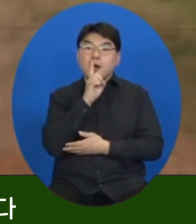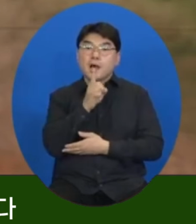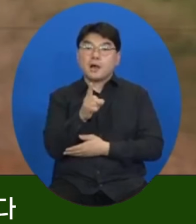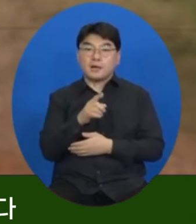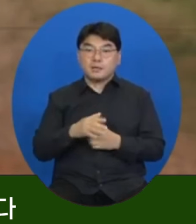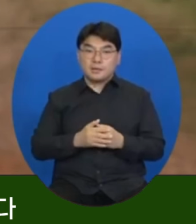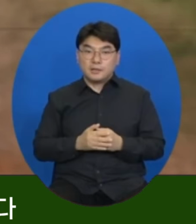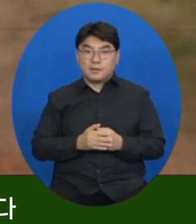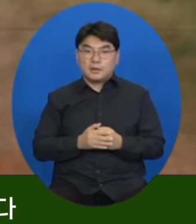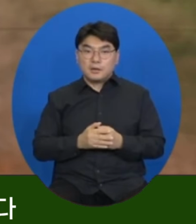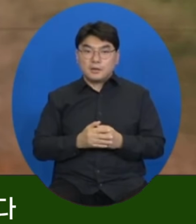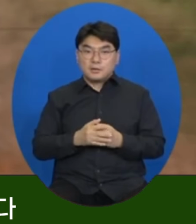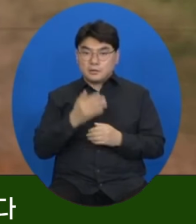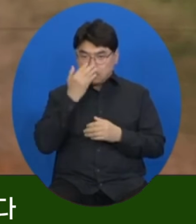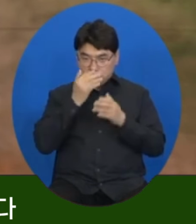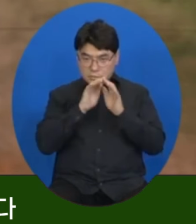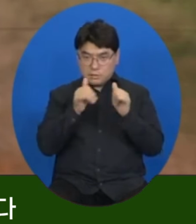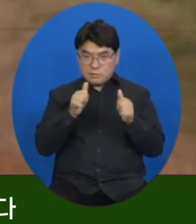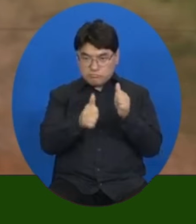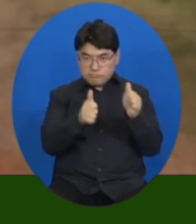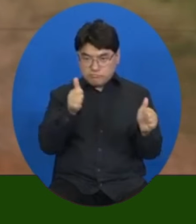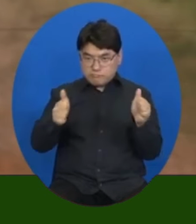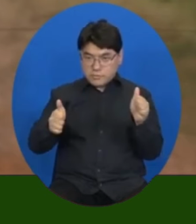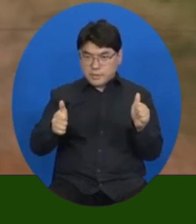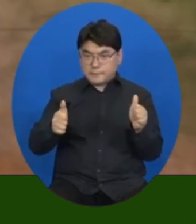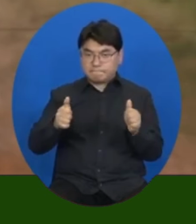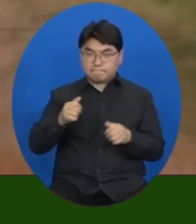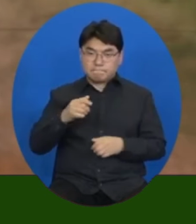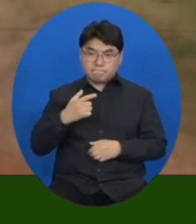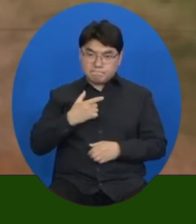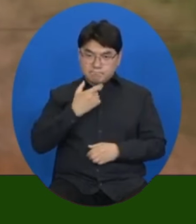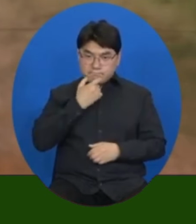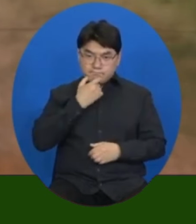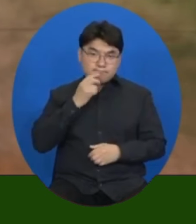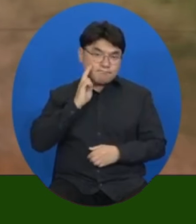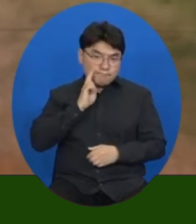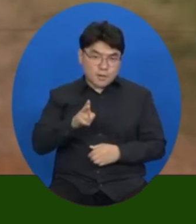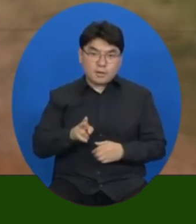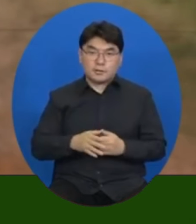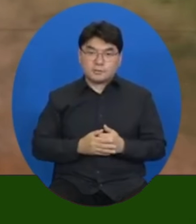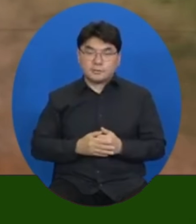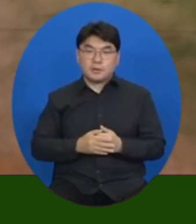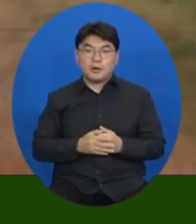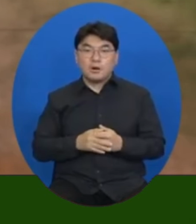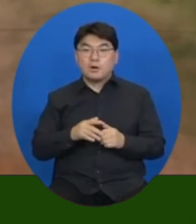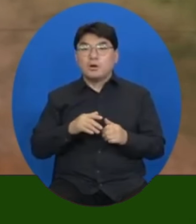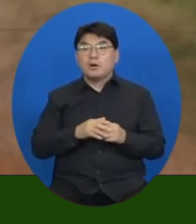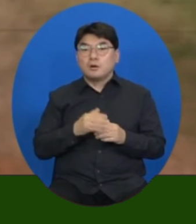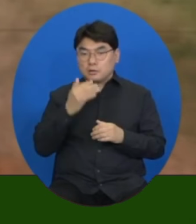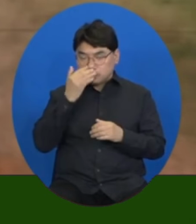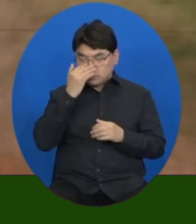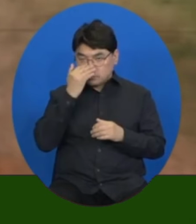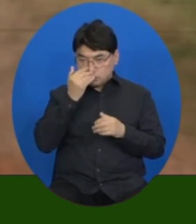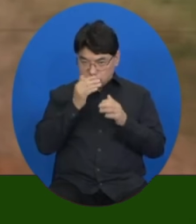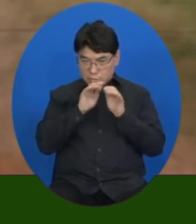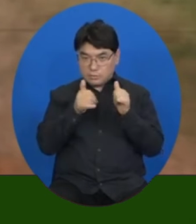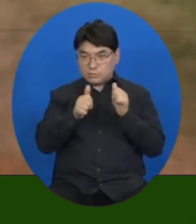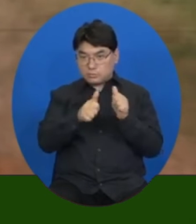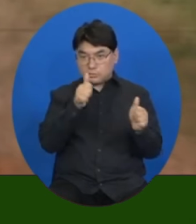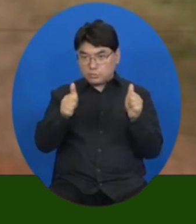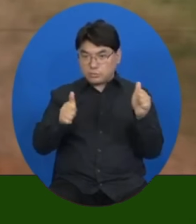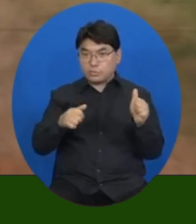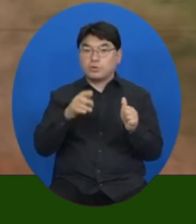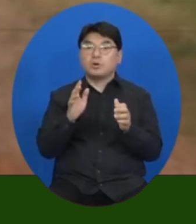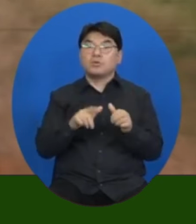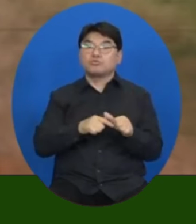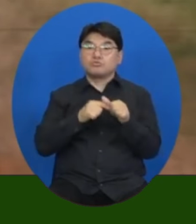지도자들이 끔찍하게 싫어했습니다 사실 그들도 메시아를 기다렸어요 그들도 로마 앞에서 우리를